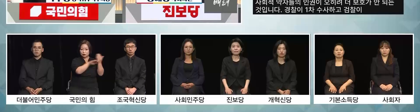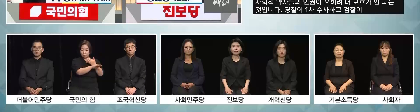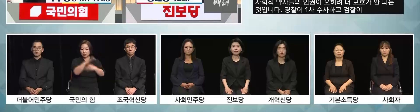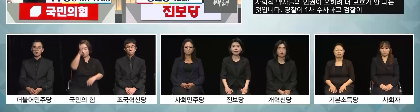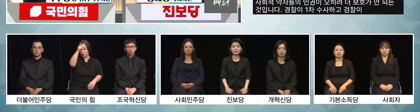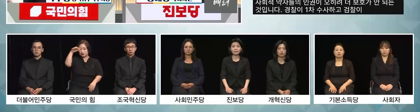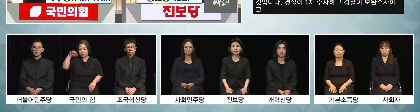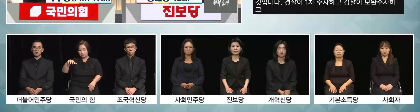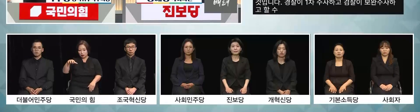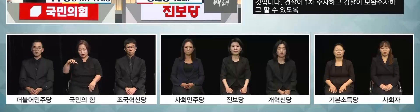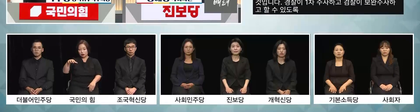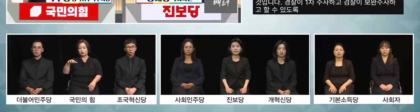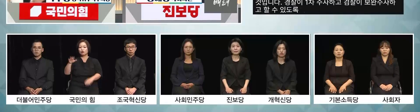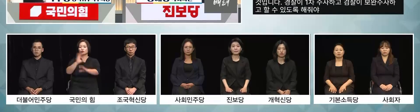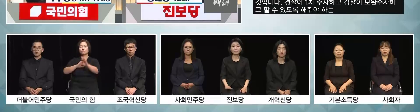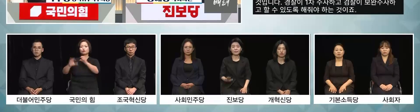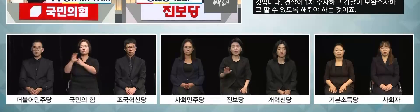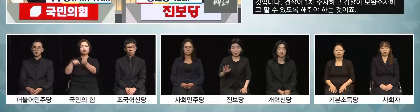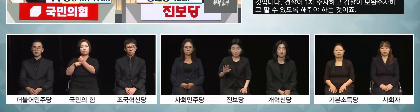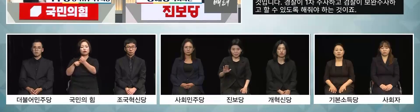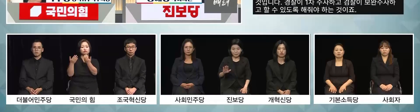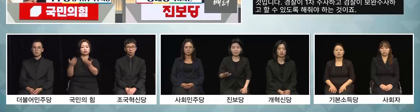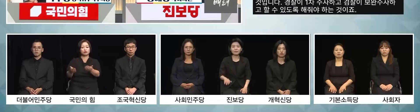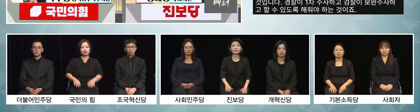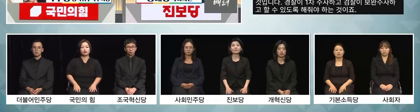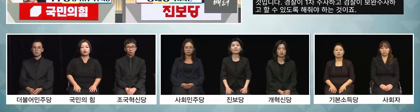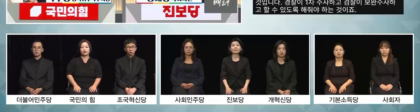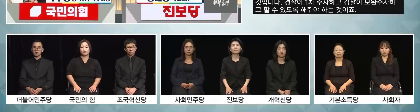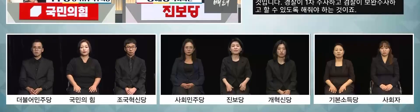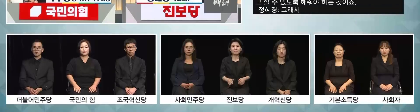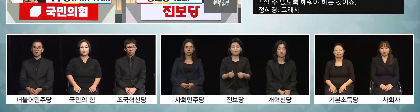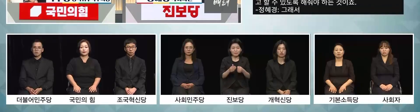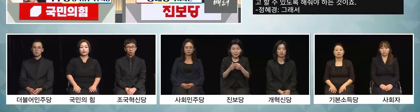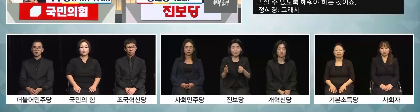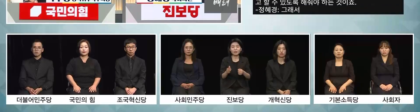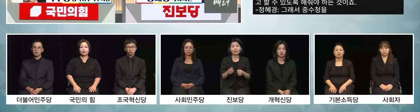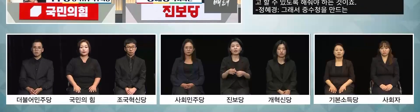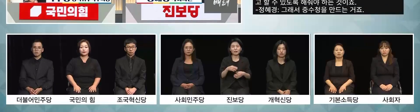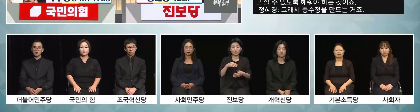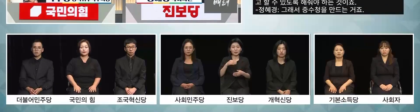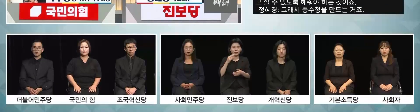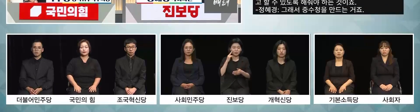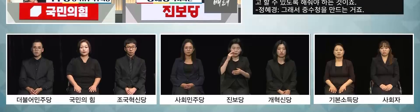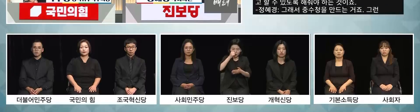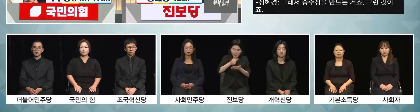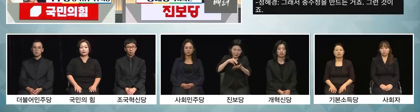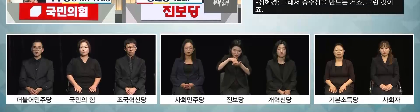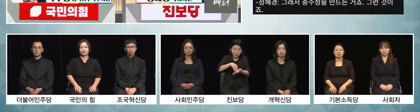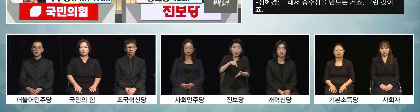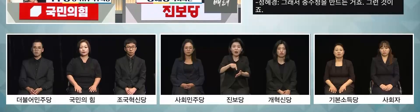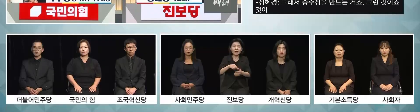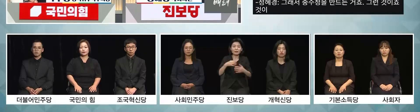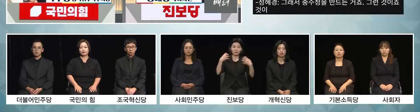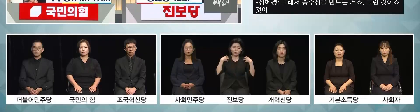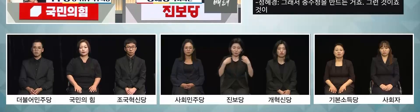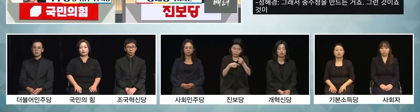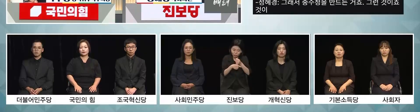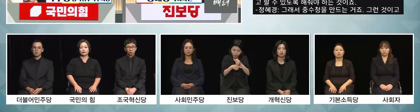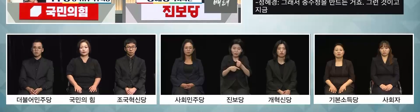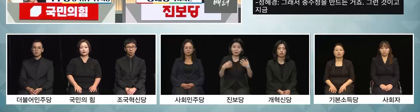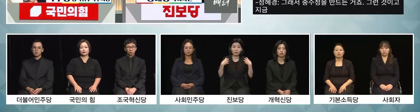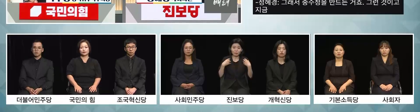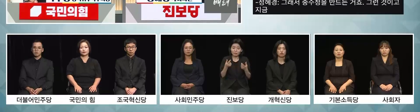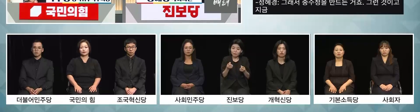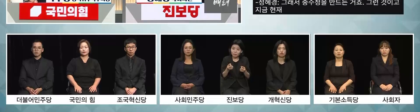할 수 있도록 해줘야 되는 것이죠. 예. 그래서 중수청을 만드는 거죠. 예, 그런 것이고 지금 현재